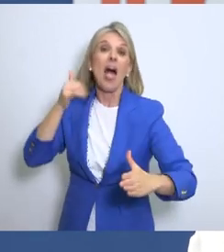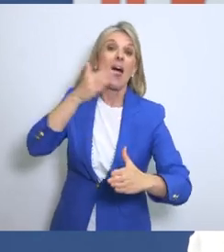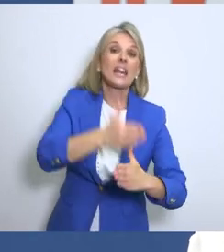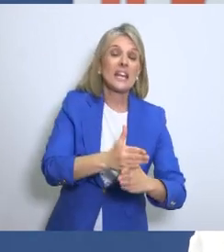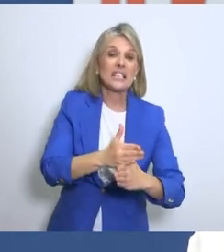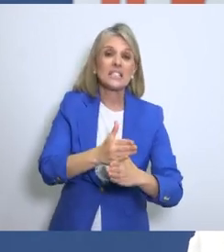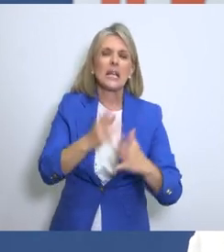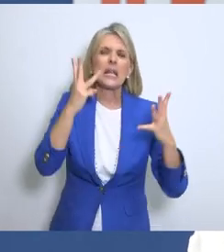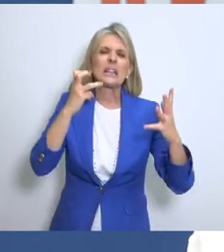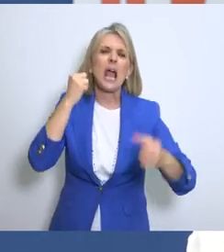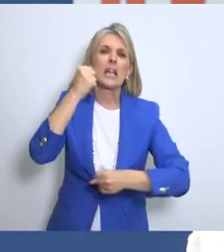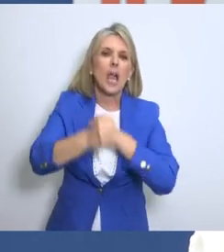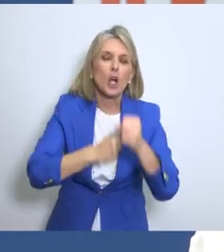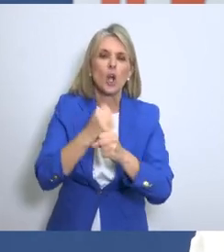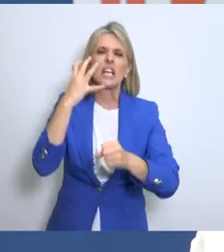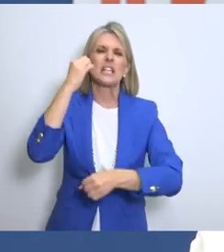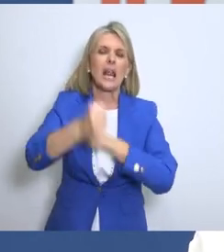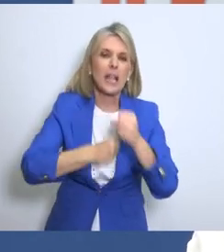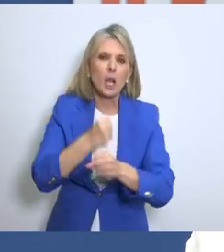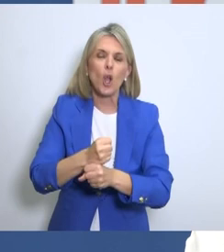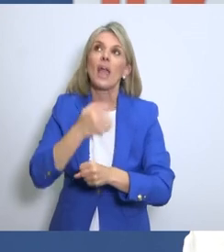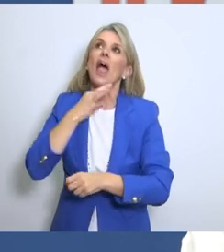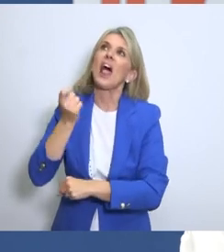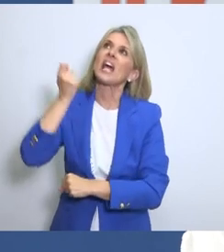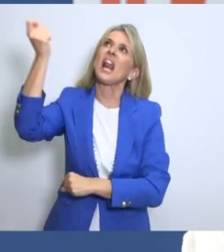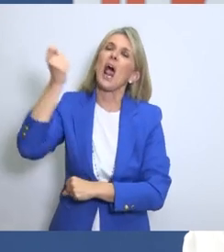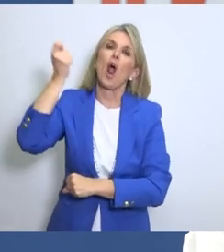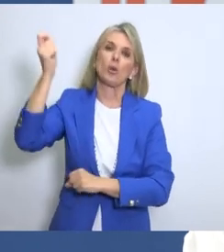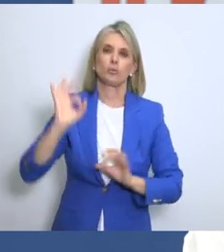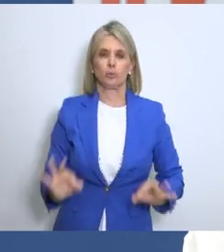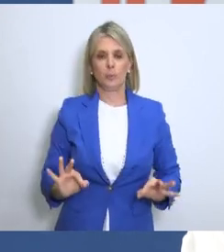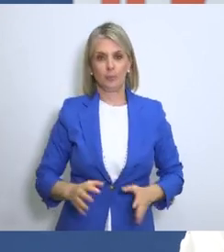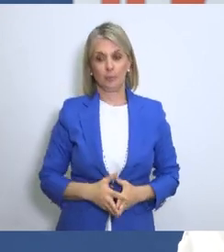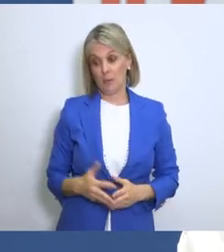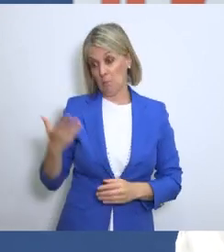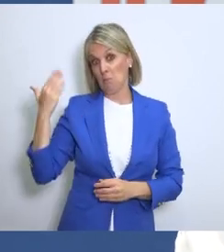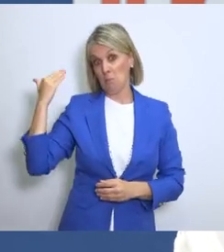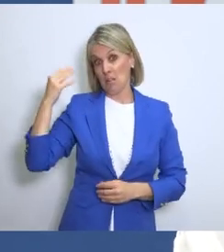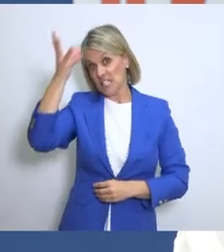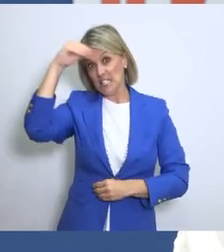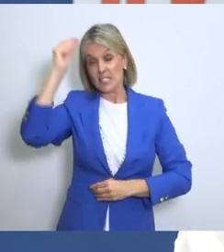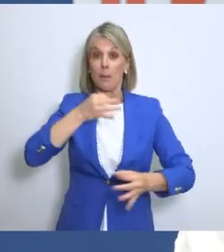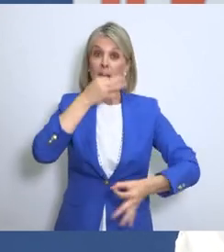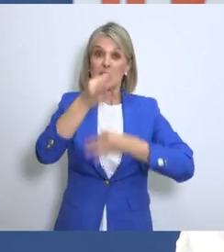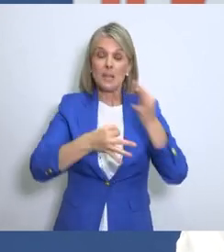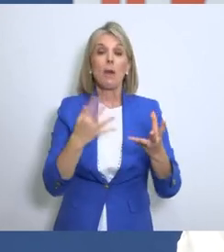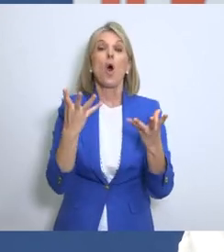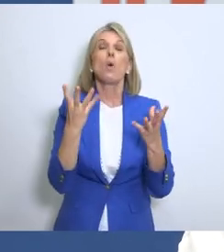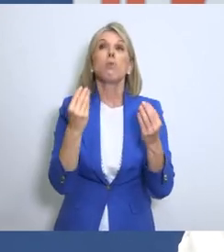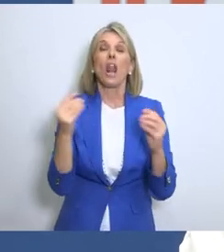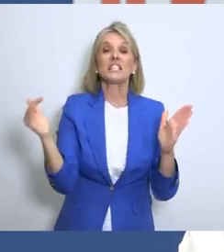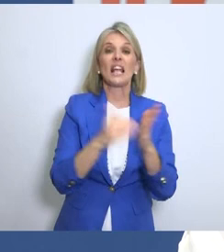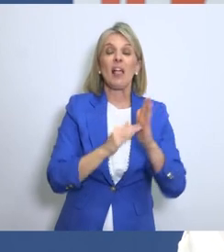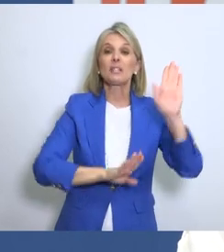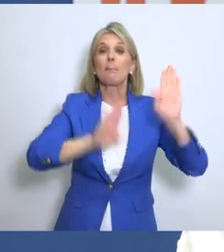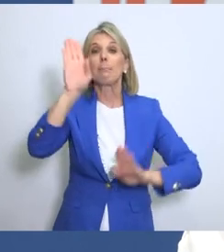όλη τη δημόσια περιουσία στην αποπληρωμή του χρέους. Πρόσφατα, μάλιστα, μας είπε ότι οι δεκάδες χιλιάδες πληστηριασμοί που έγιναν